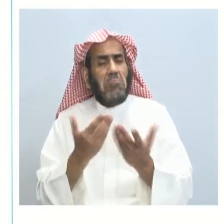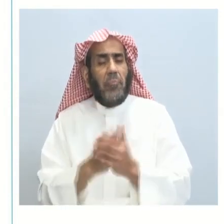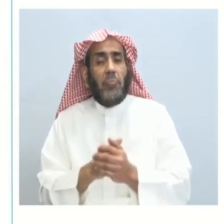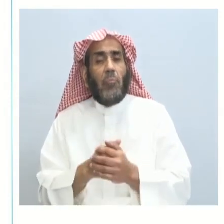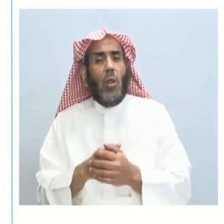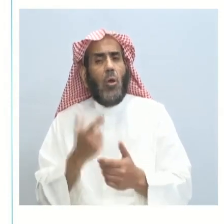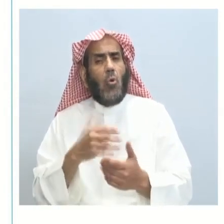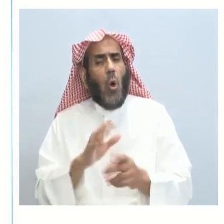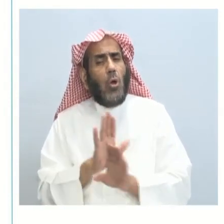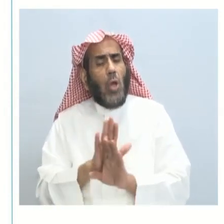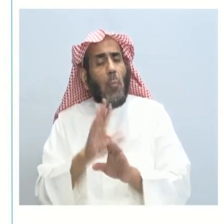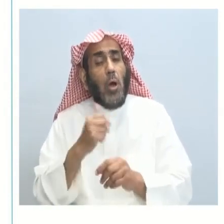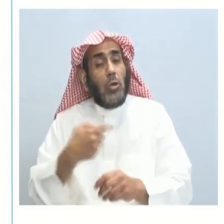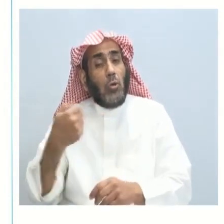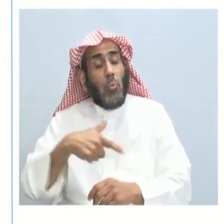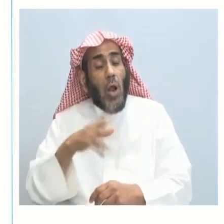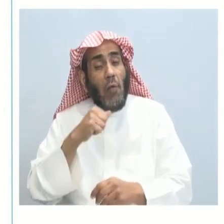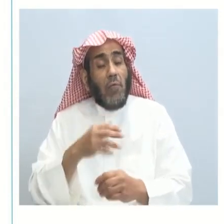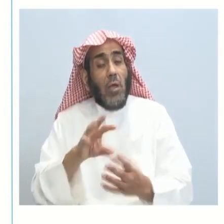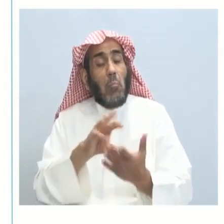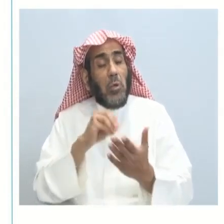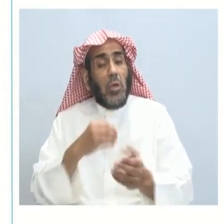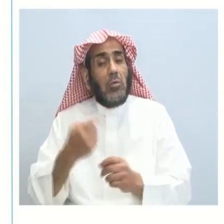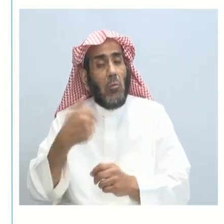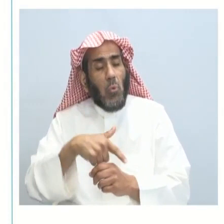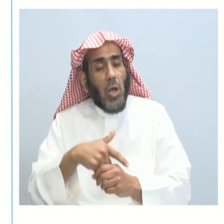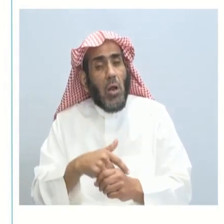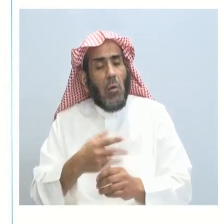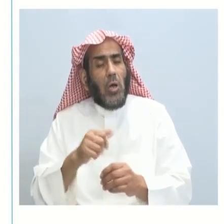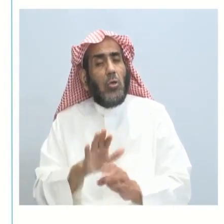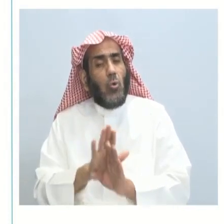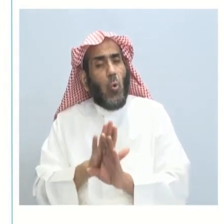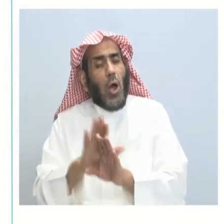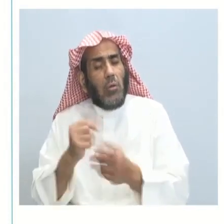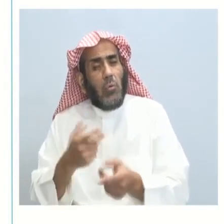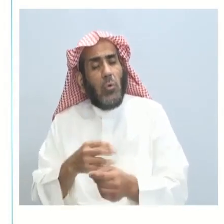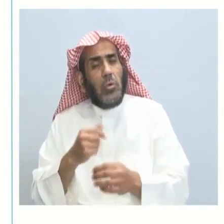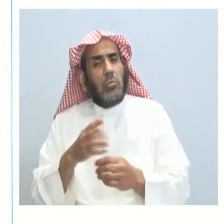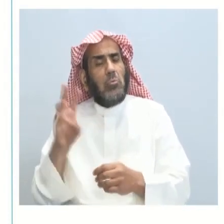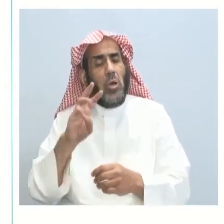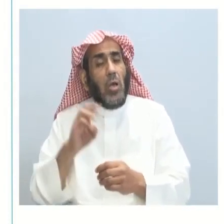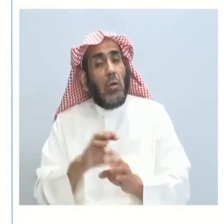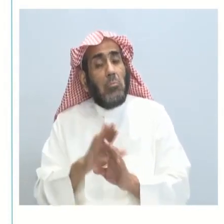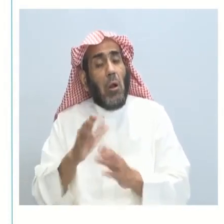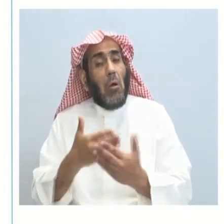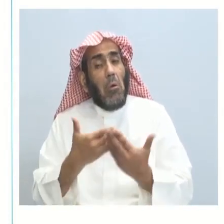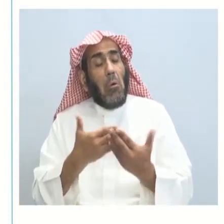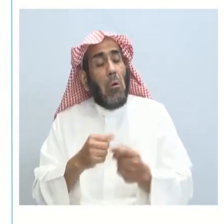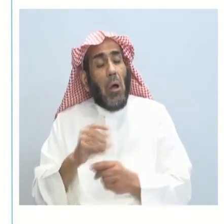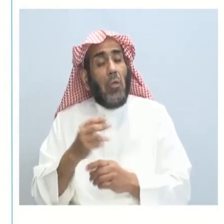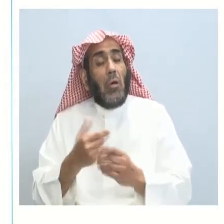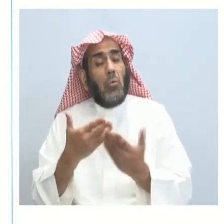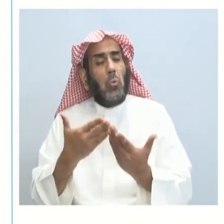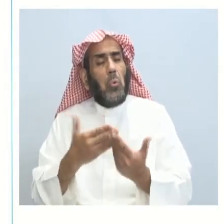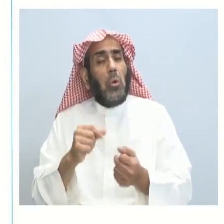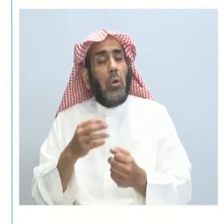الرعاه التمويل هل وجود مصادر تمويل مصادر للرعاه شركات ترعى الحدث كل ذلك لابد ان